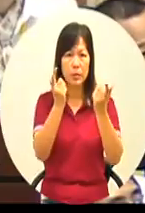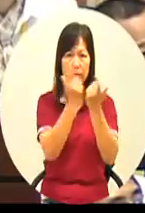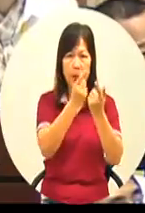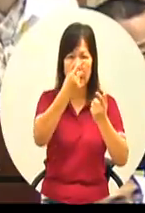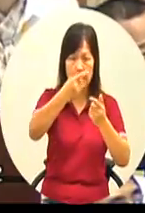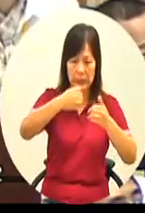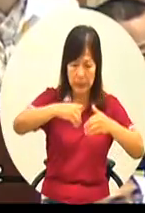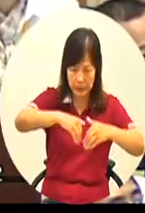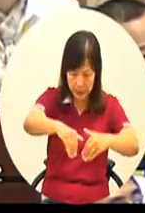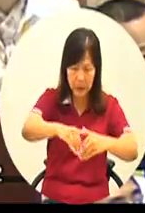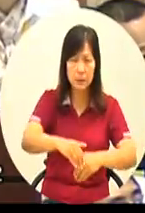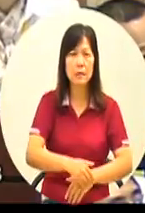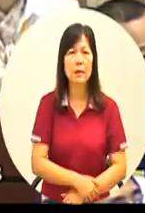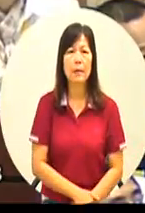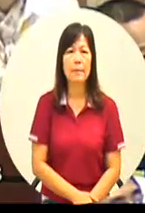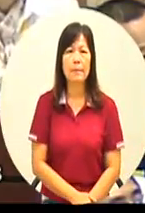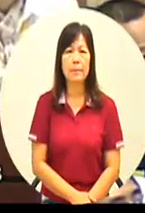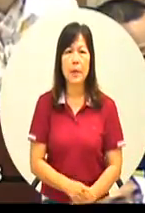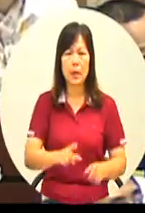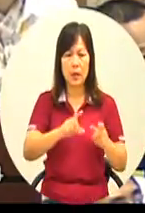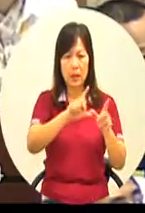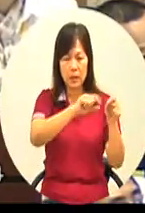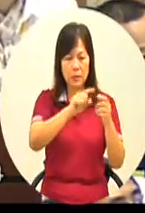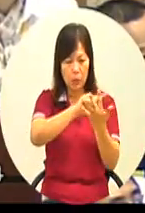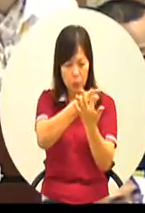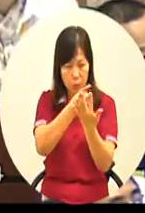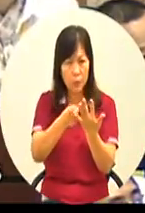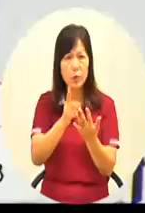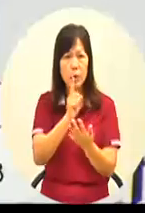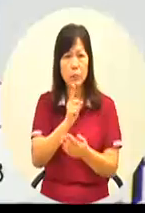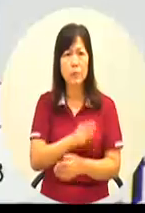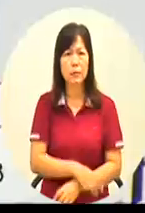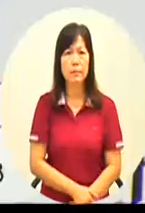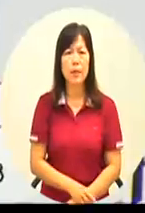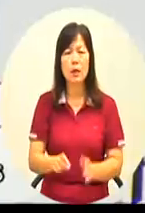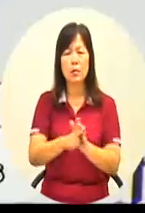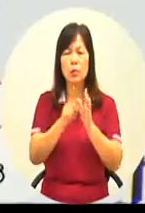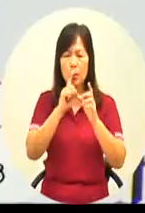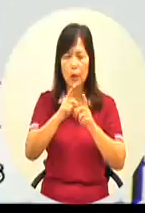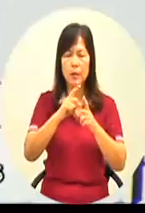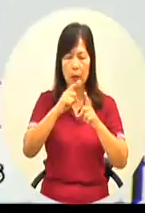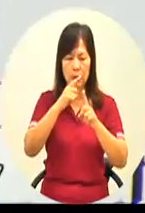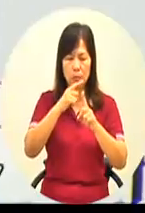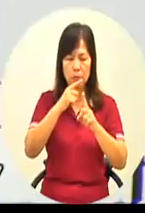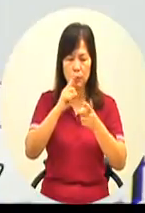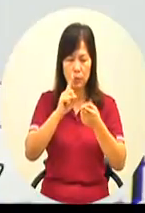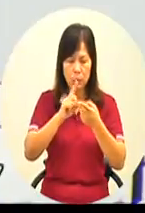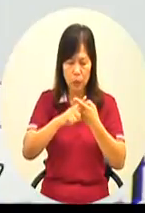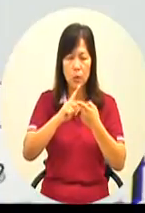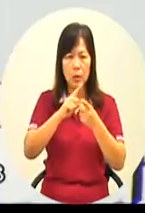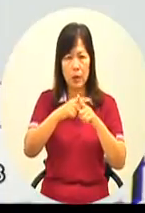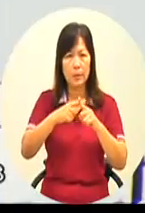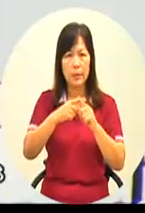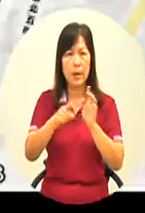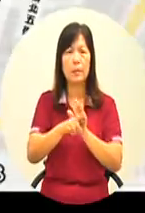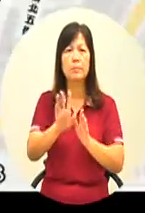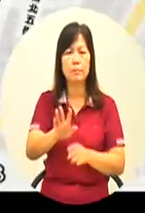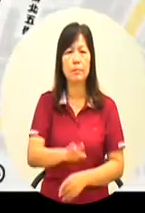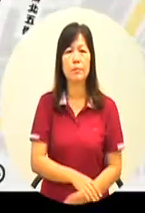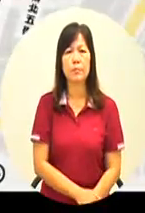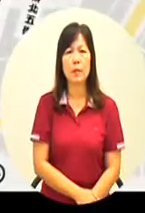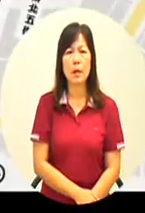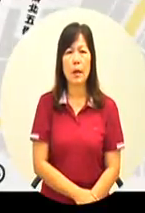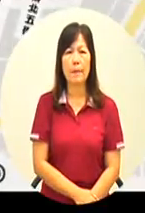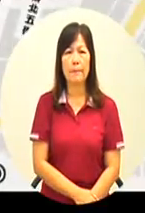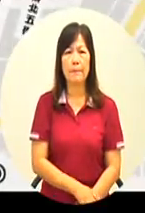啦。 美术北一街吼， 依照顺序来讲。 科长，谢谢你答对了一半吼。这条路北边叫，